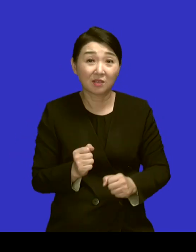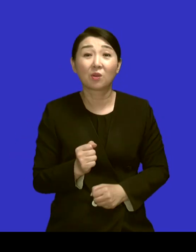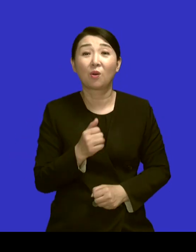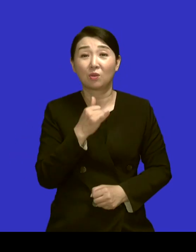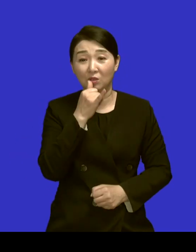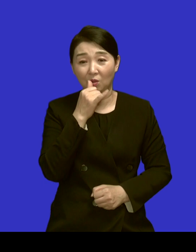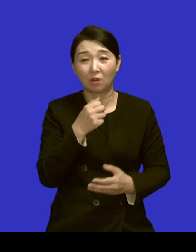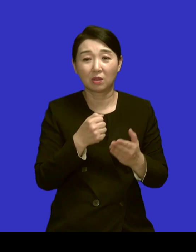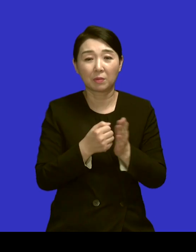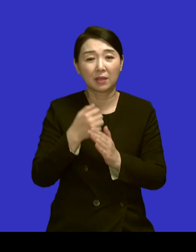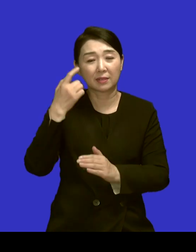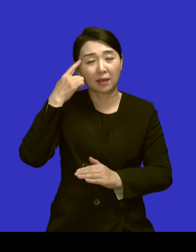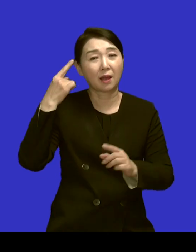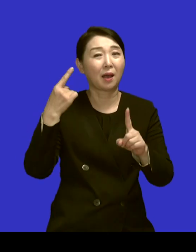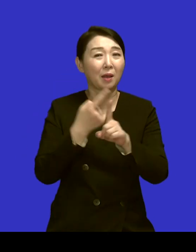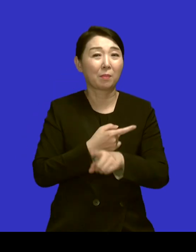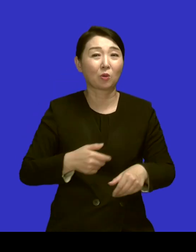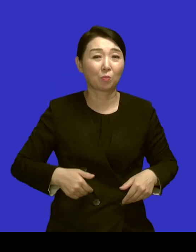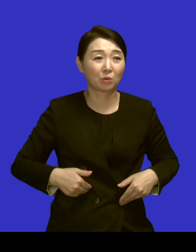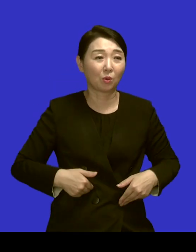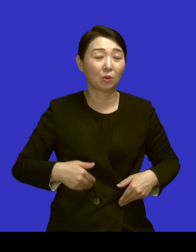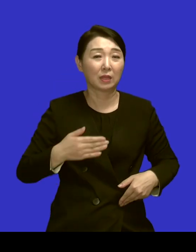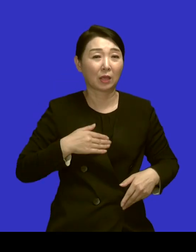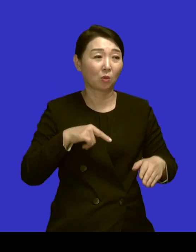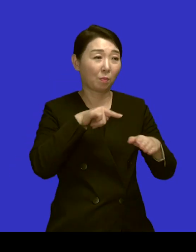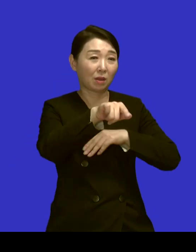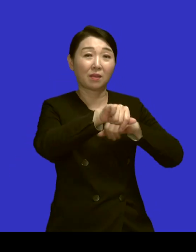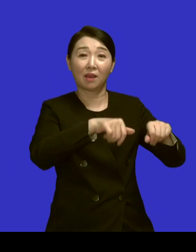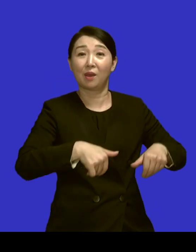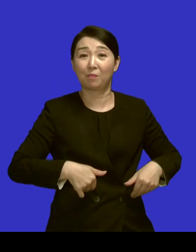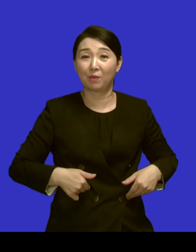계시니까 다른 생각을 해야겠다. 나도 나가야겠다. 이런